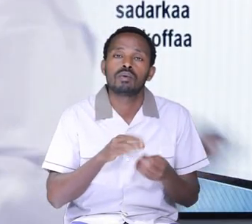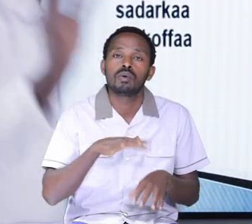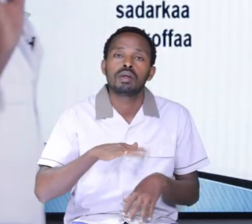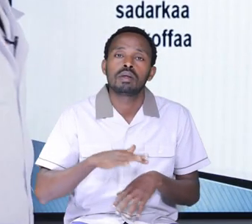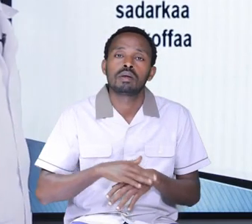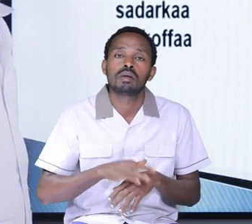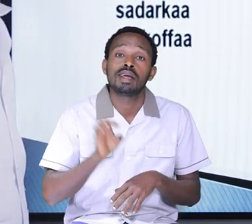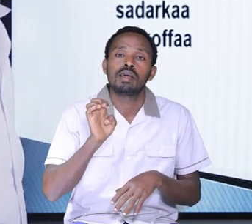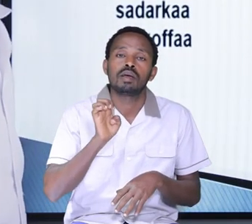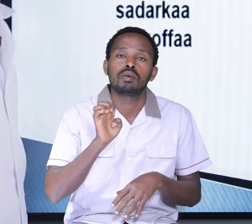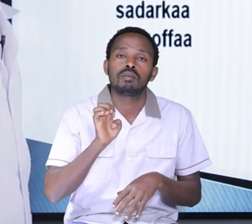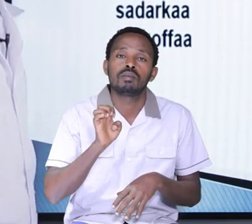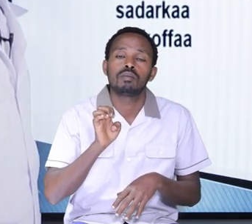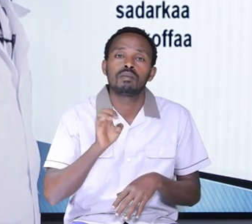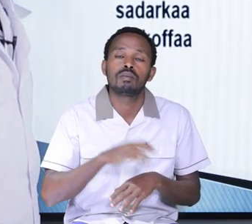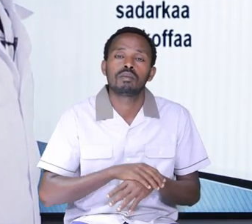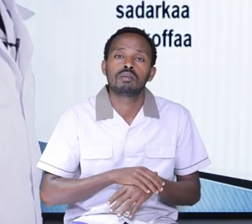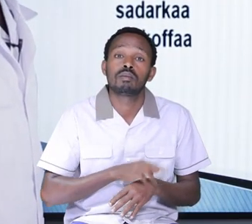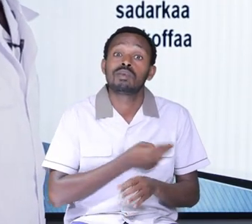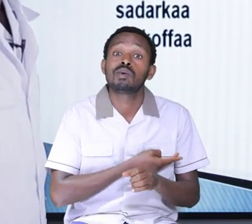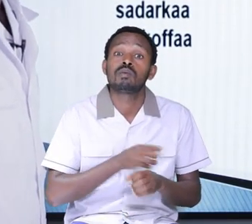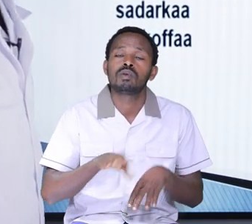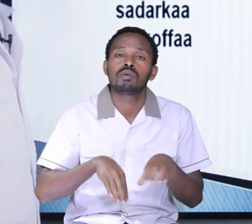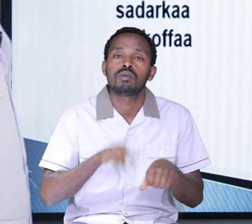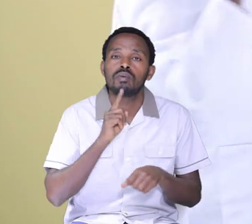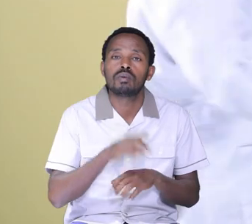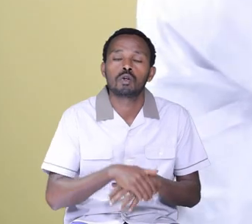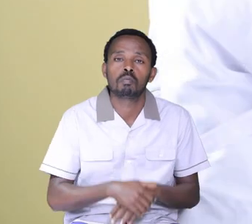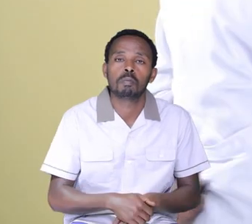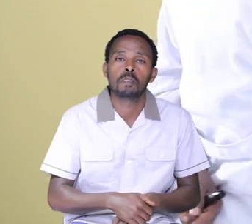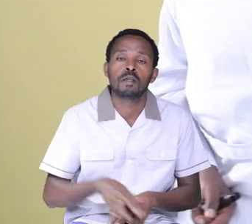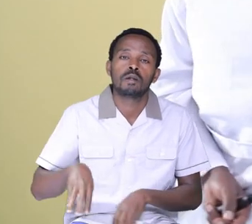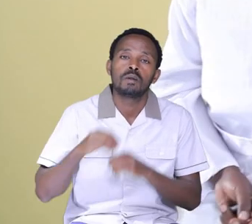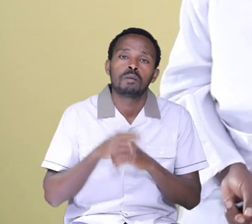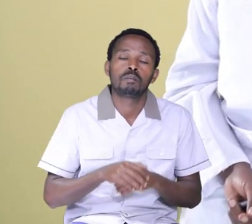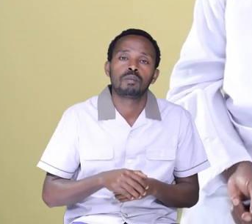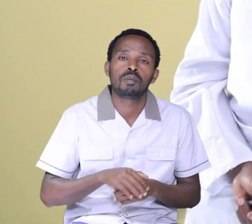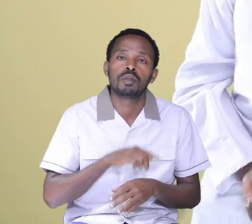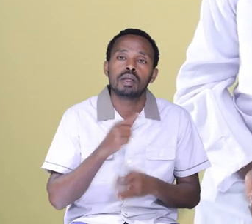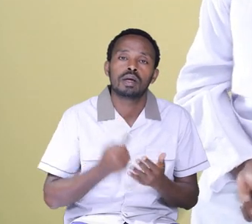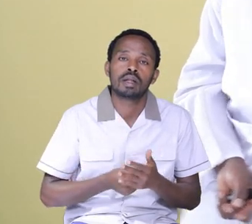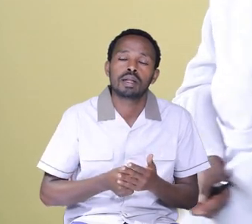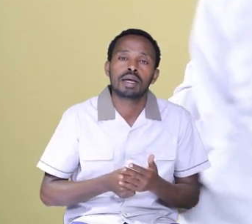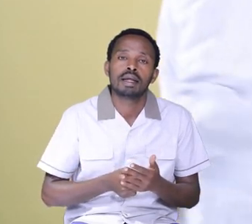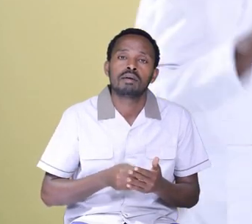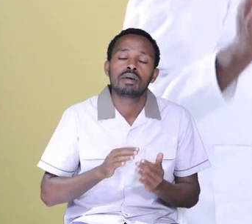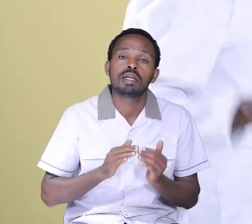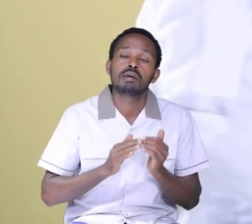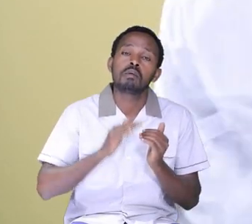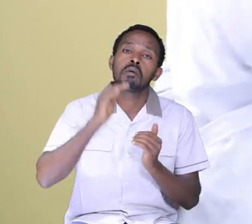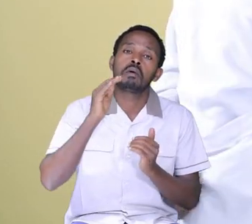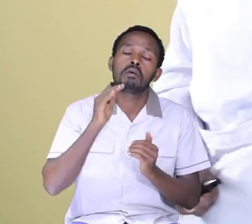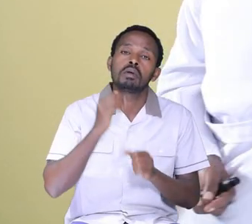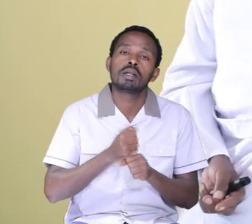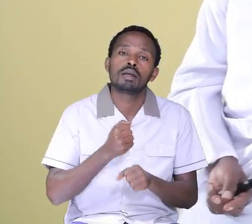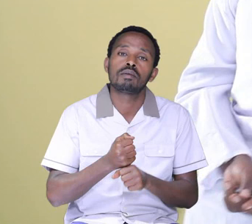qubeen ee kun kan isheen bakka buutu humna sochooftuuti. Barattoota kanaaf asirraan ol yoo humna kana